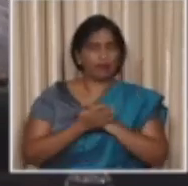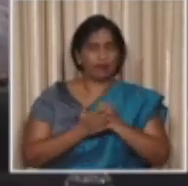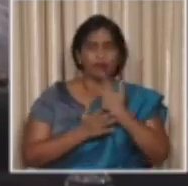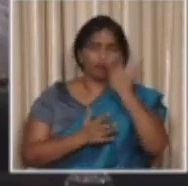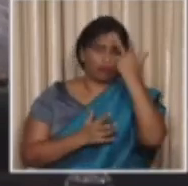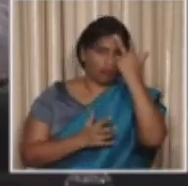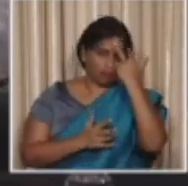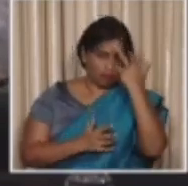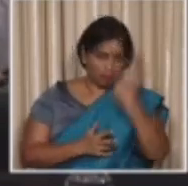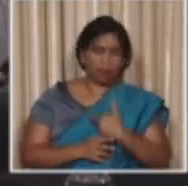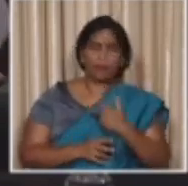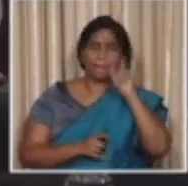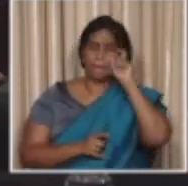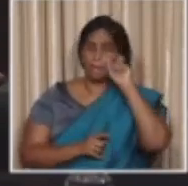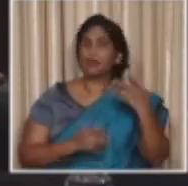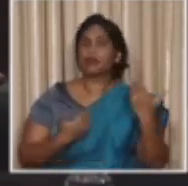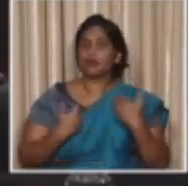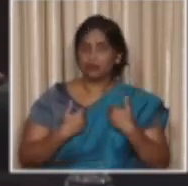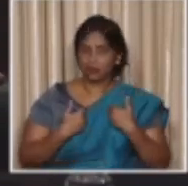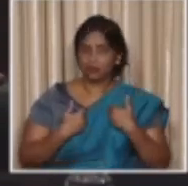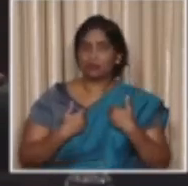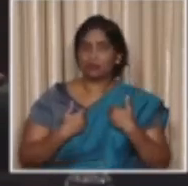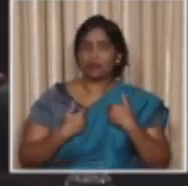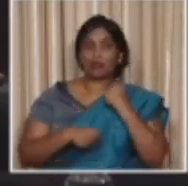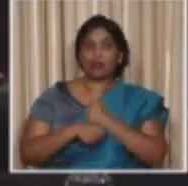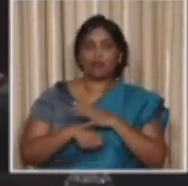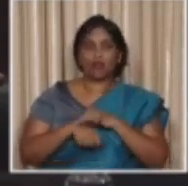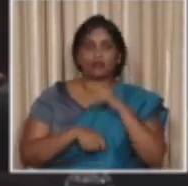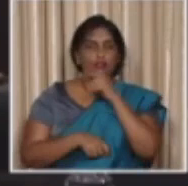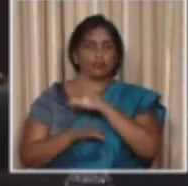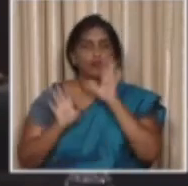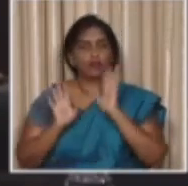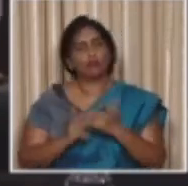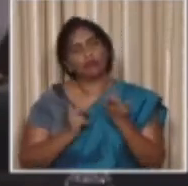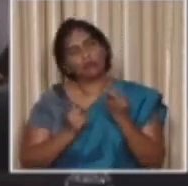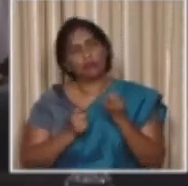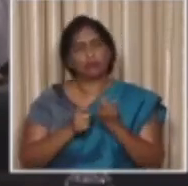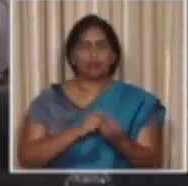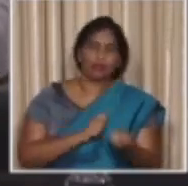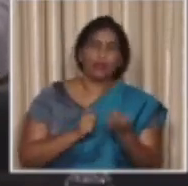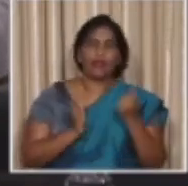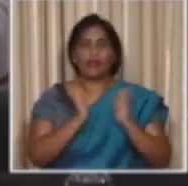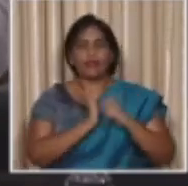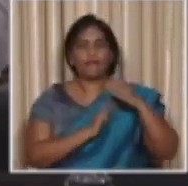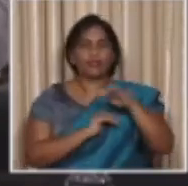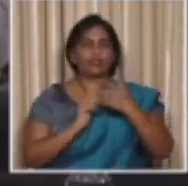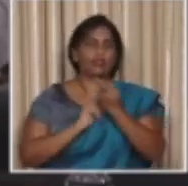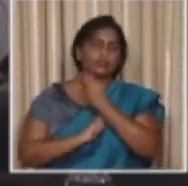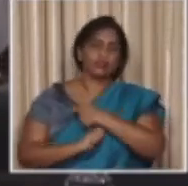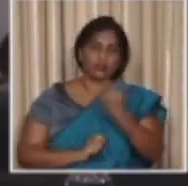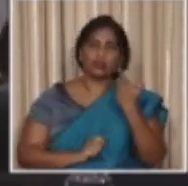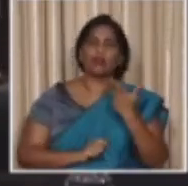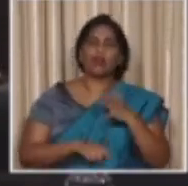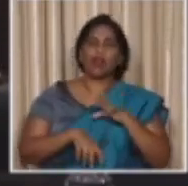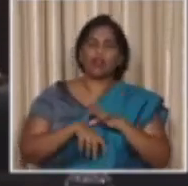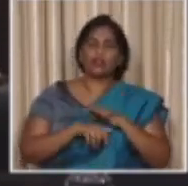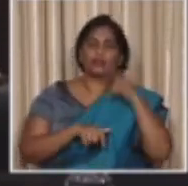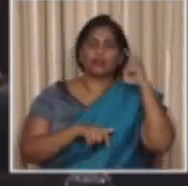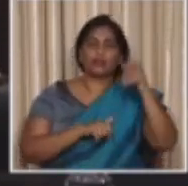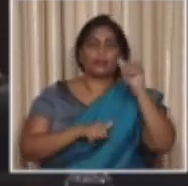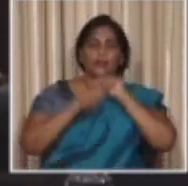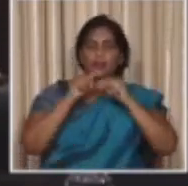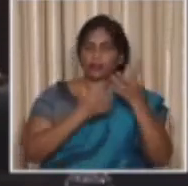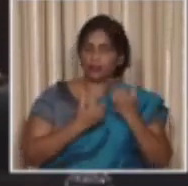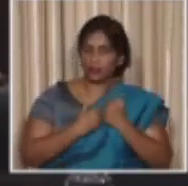ජීවිතාන්ත දක්වා පේන්නේ නැතුව තත්ත්වයට යනවනම් රජ ඉස්පිරිතාලට යන්න නැතුව කීයක් හරි දීලා ණය වෙලා හරි ඉඩමක් හරි උකස් තේලා කොහෙන් හරි බෙහෙත් ටිකක්